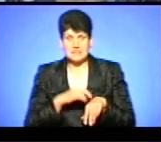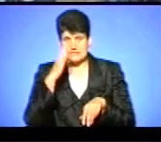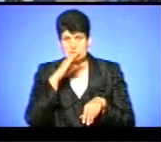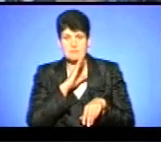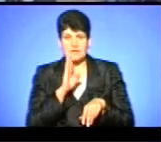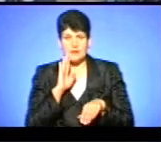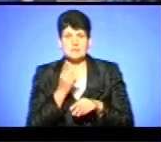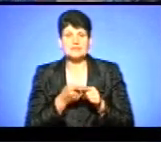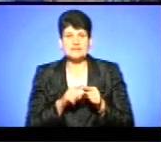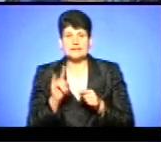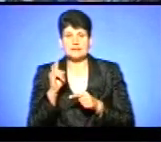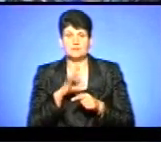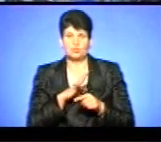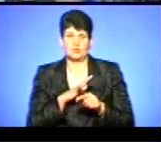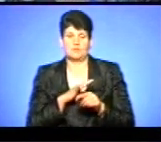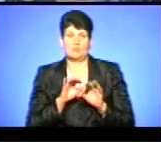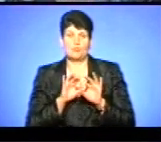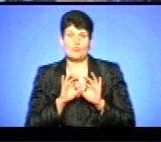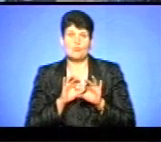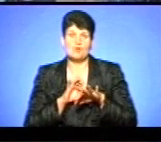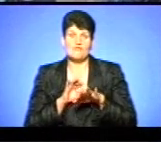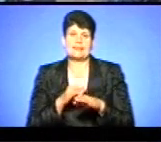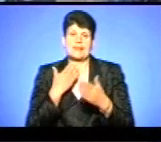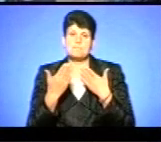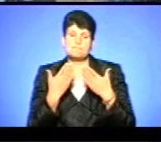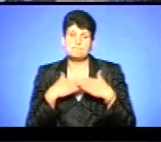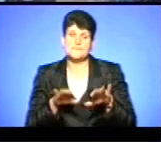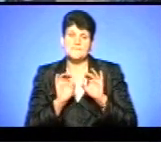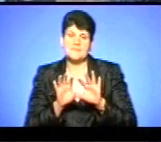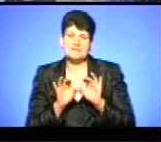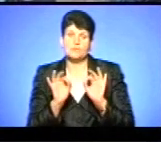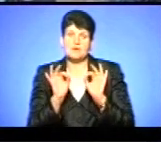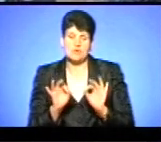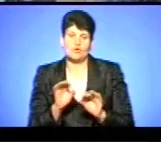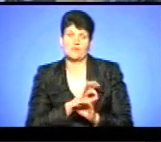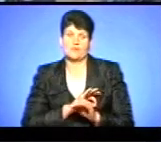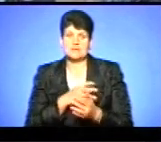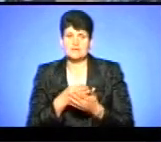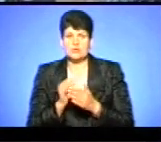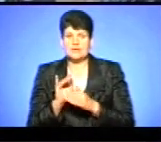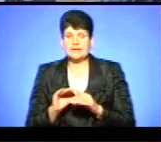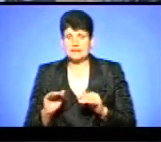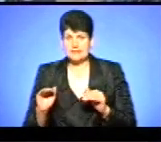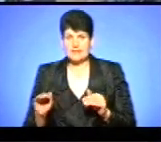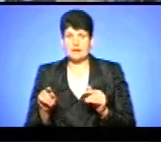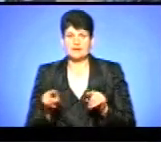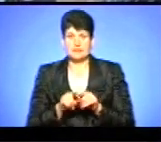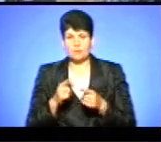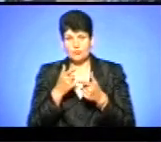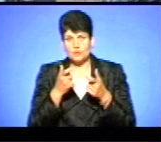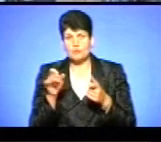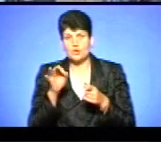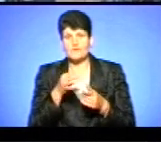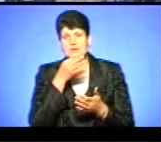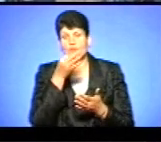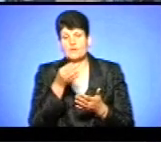батьками даної дитини була проведена профілактично роз'яснена бесіда щодо більш належного виховання своїх дітей, а також повідомлено про відповідальність,